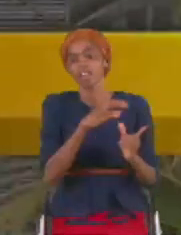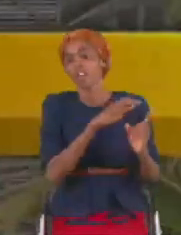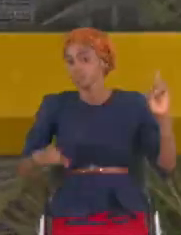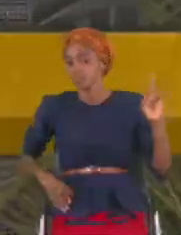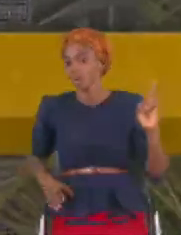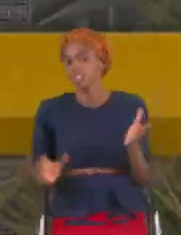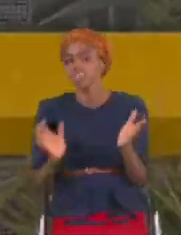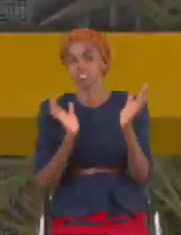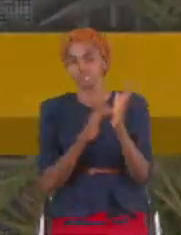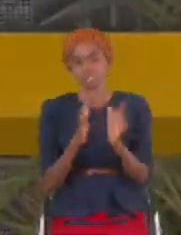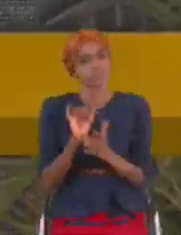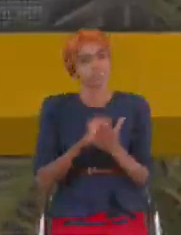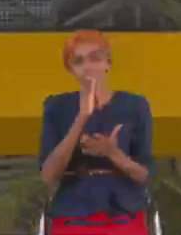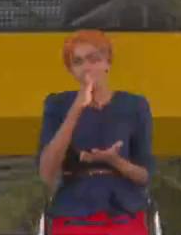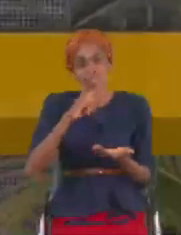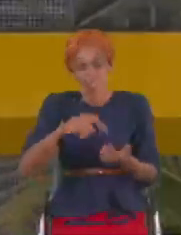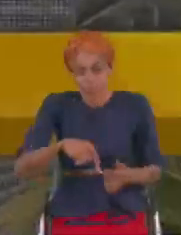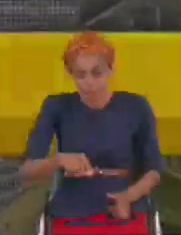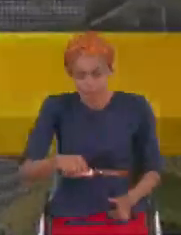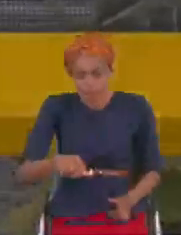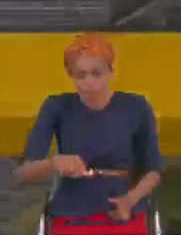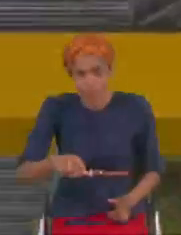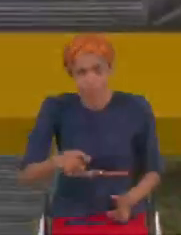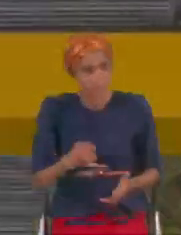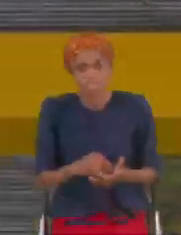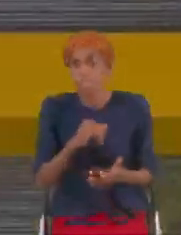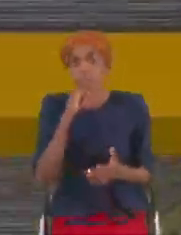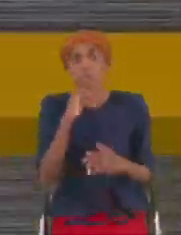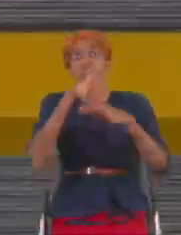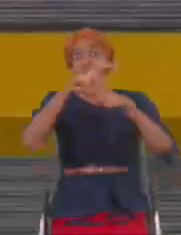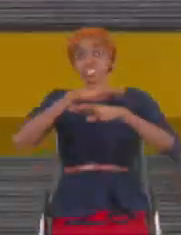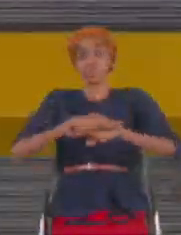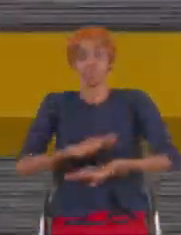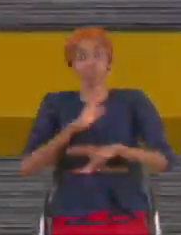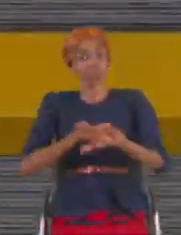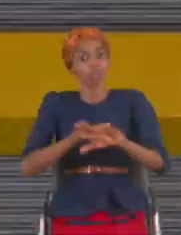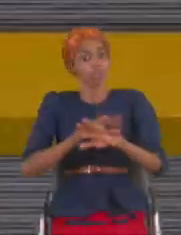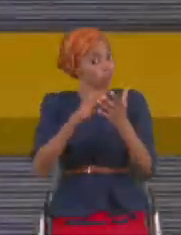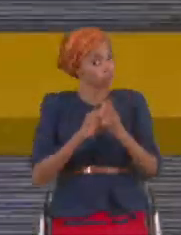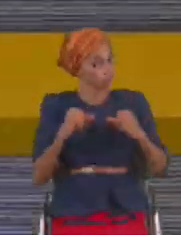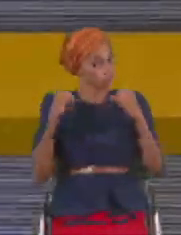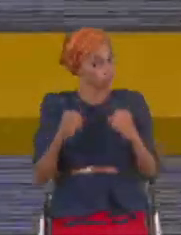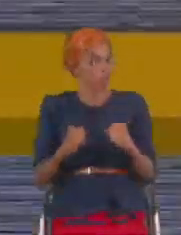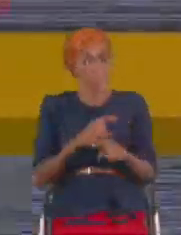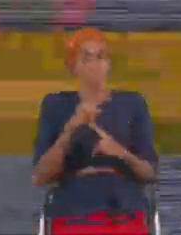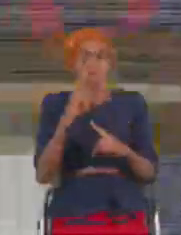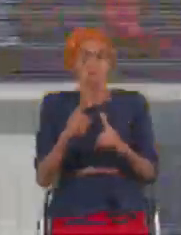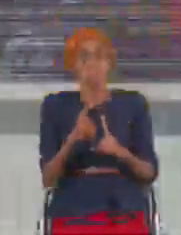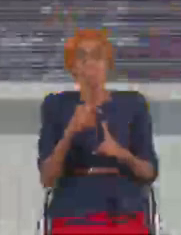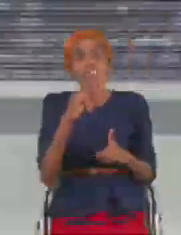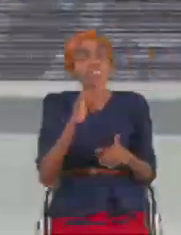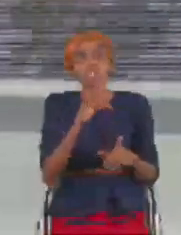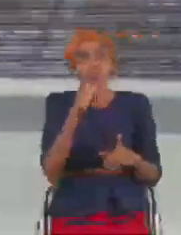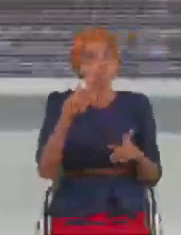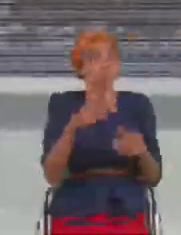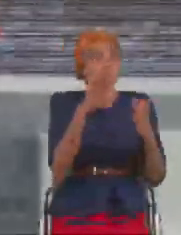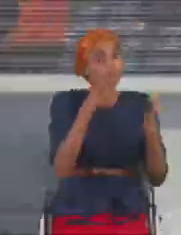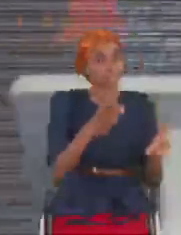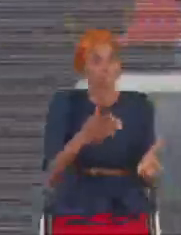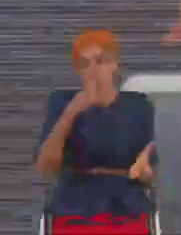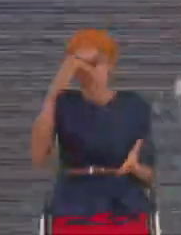heures ça c'est la marque je ne dépends pas de ma force quand je dis je ne peux pas aller là-bas